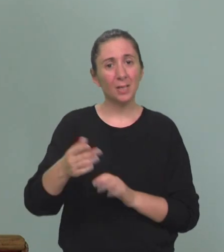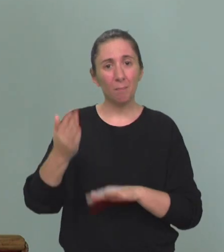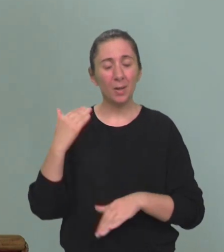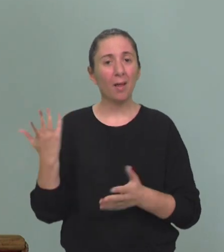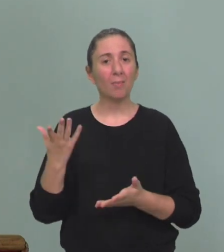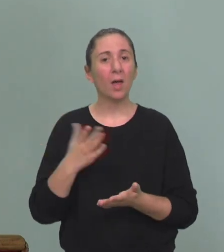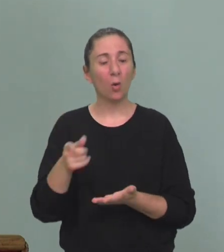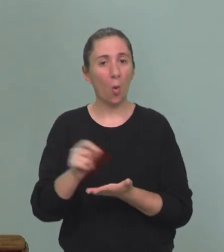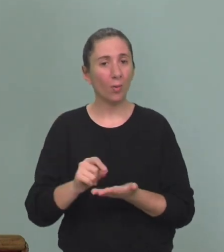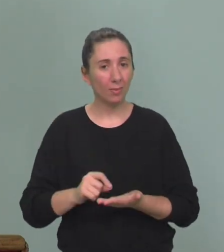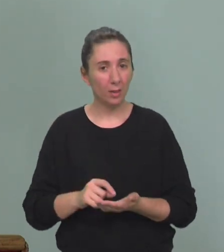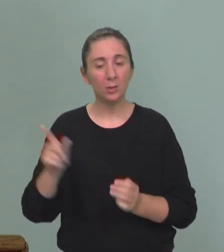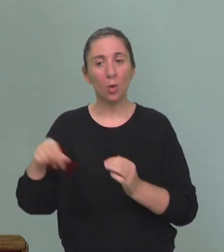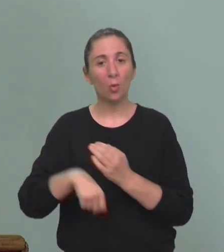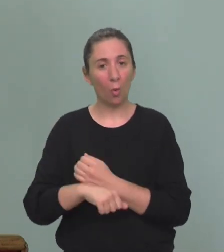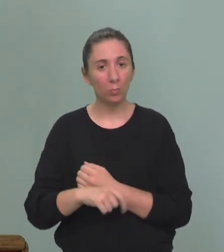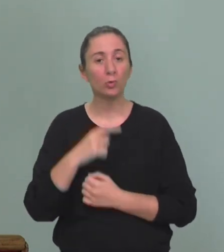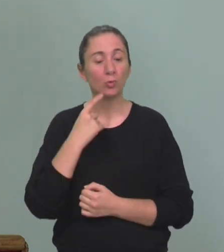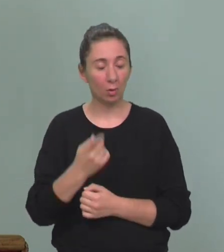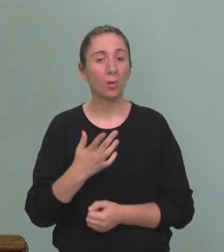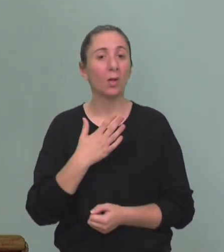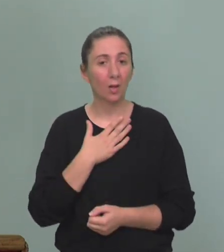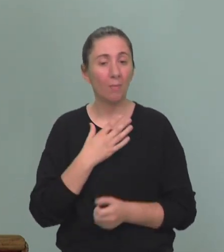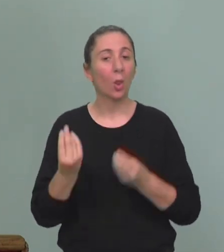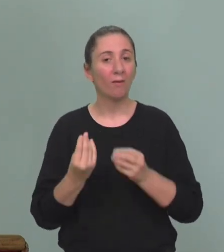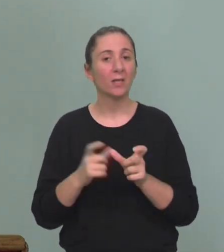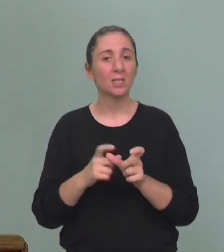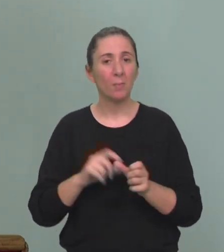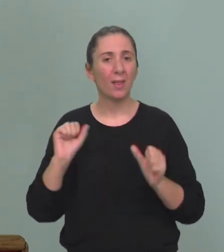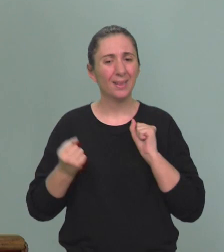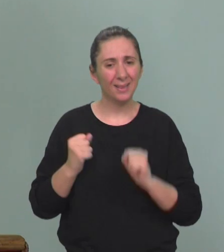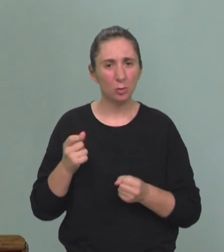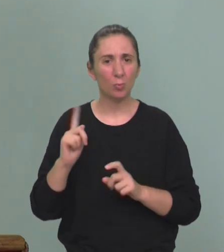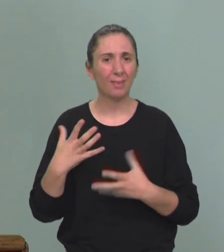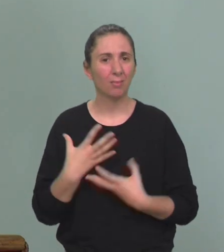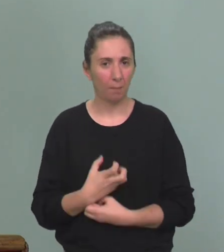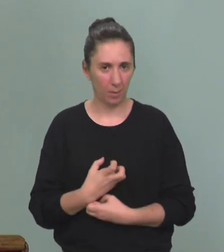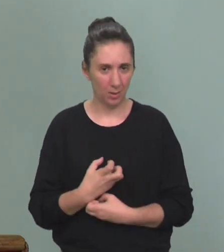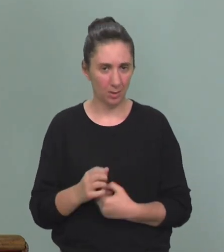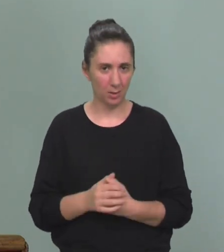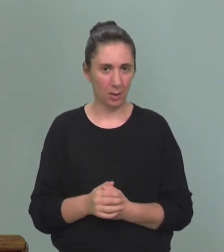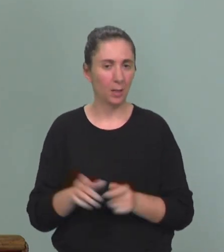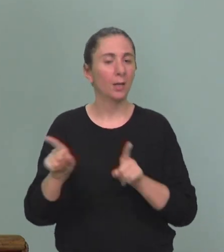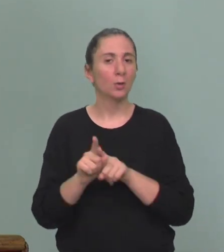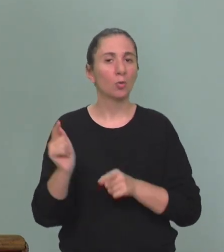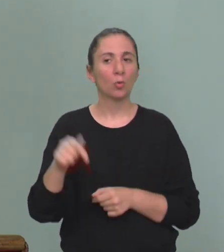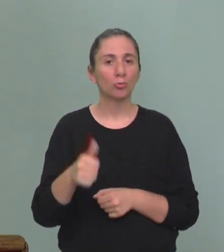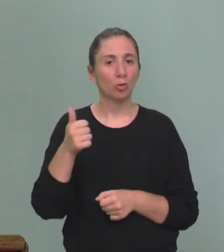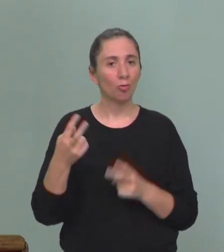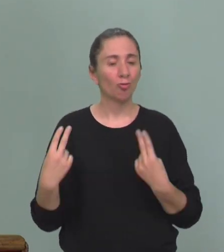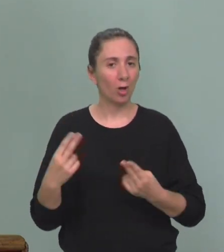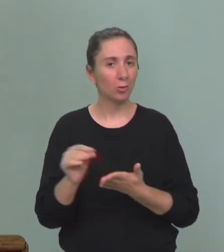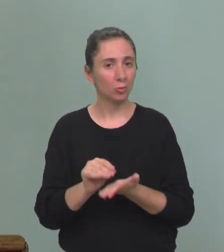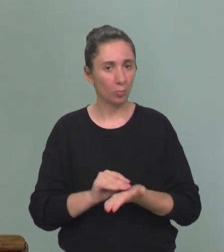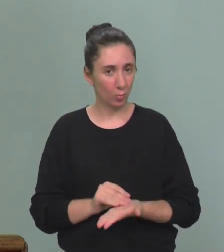će se testirati, nogometaši su rekli da su imali simptome tjeskobe i depresije. Također je došlo do jednog jako